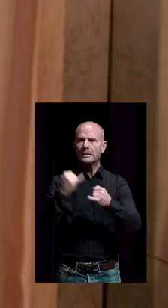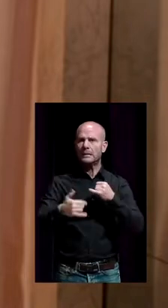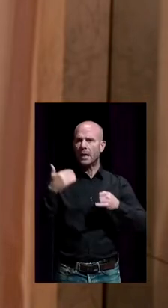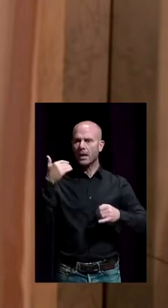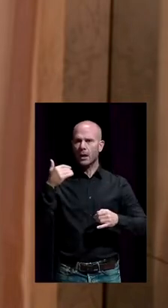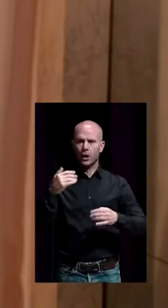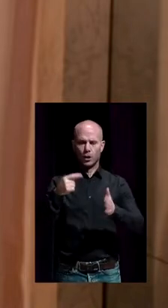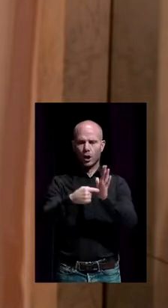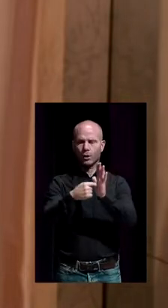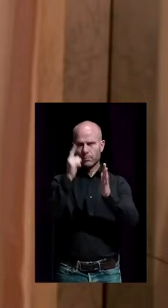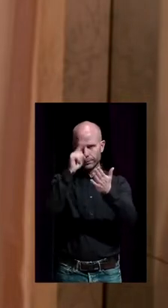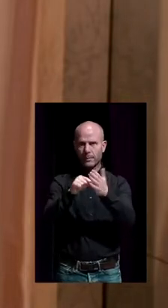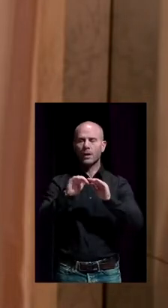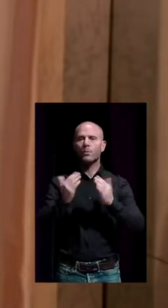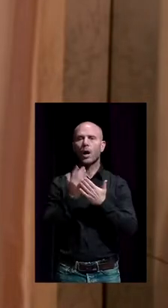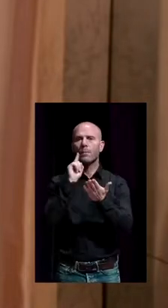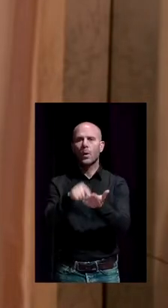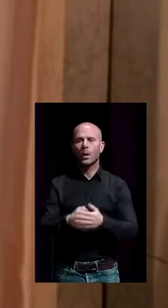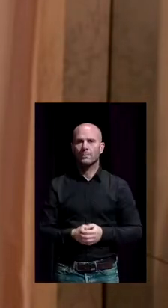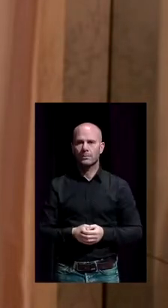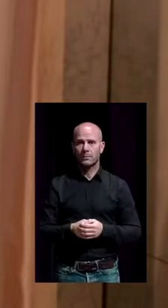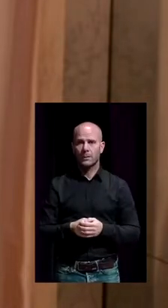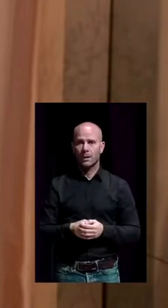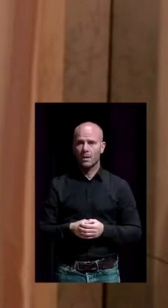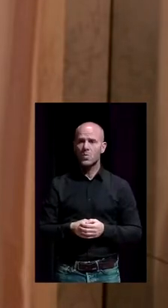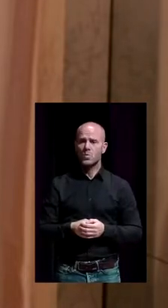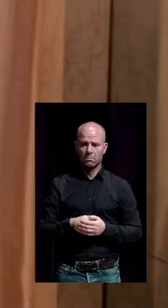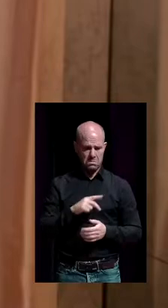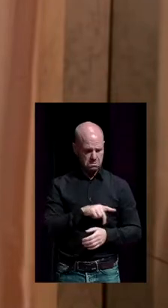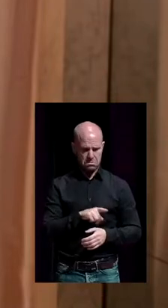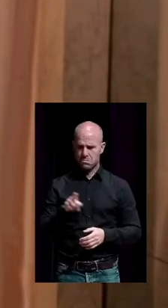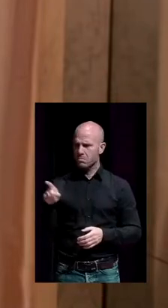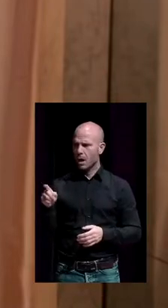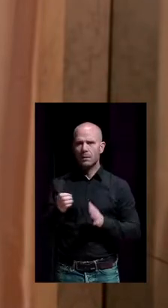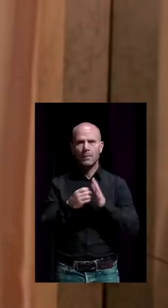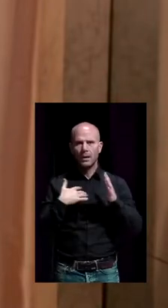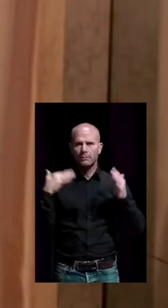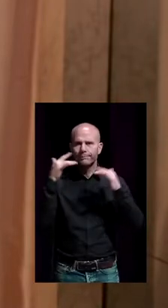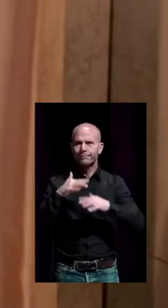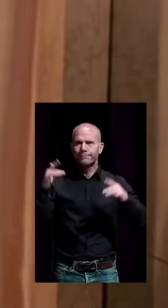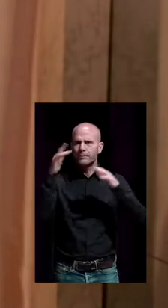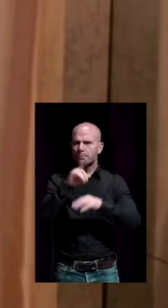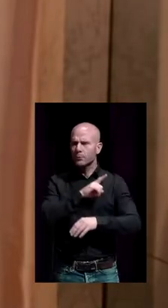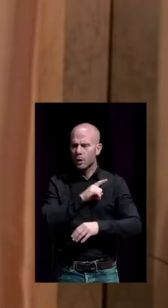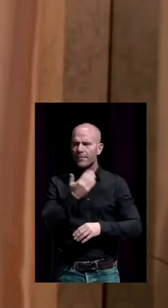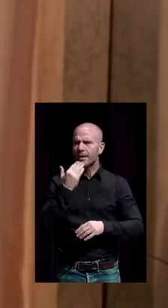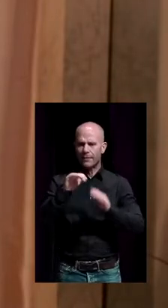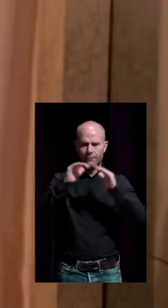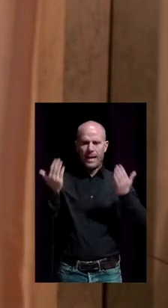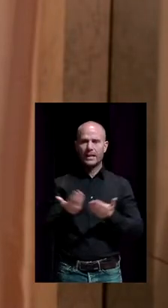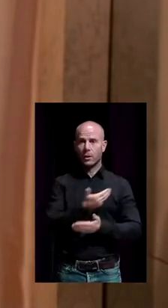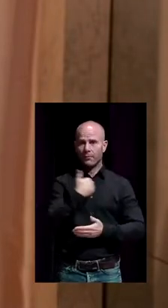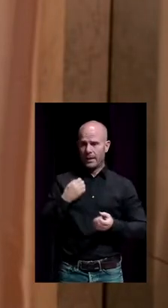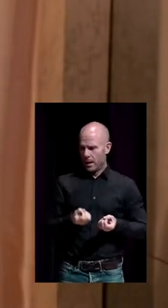de globala målen. Det perspektivet väcker en hel del tuffa frågor. Vilken värld lämnar vi